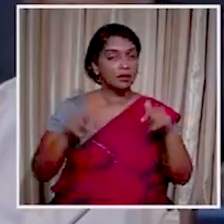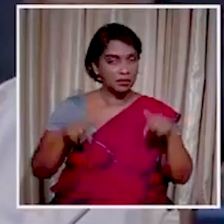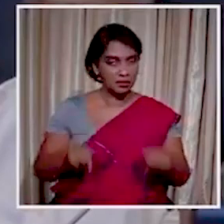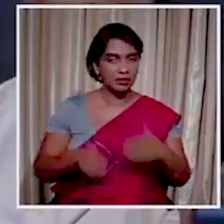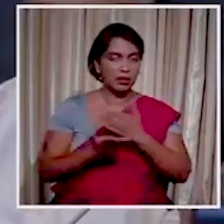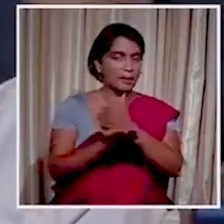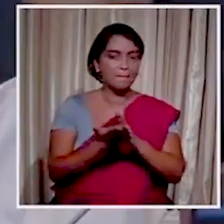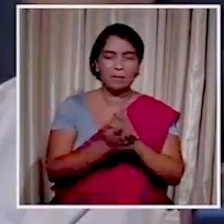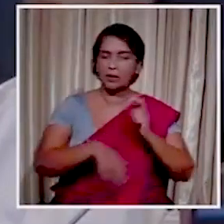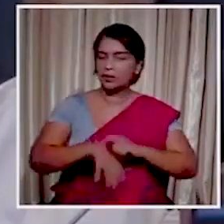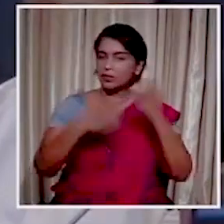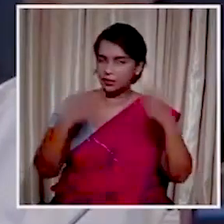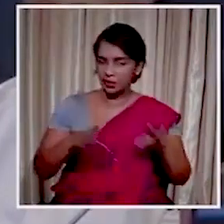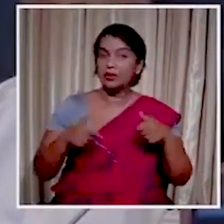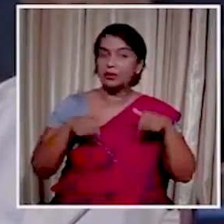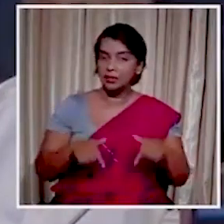බෙදුන අවස්ථාව ඉවරයි. අපිට